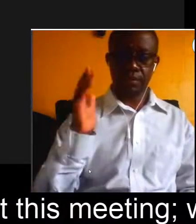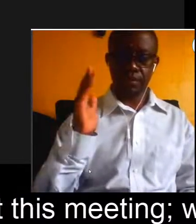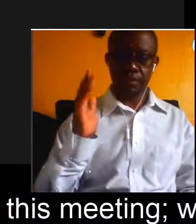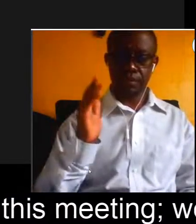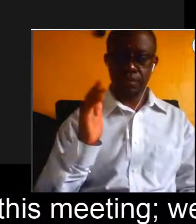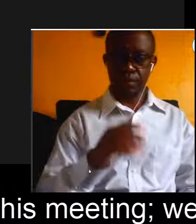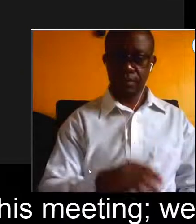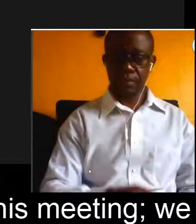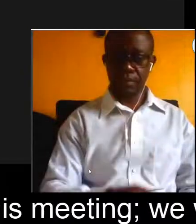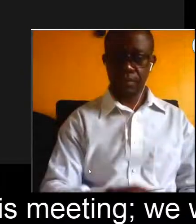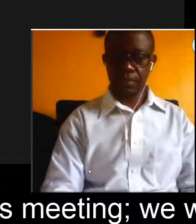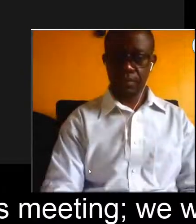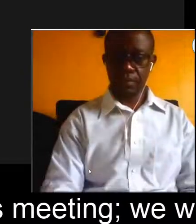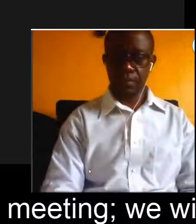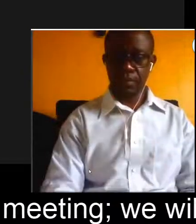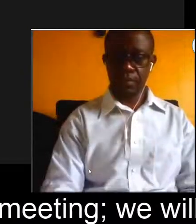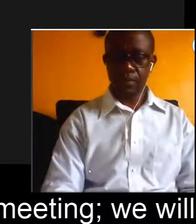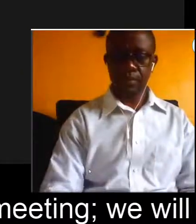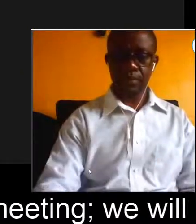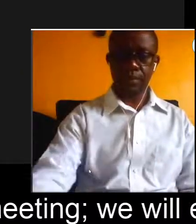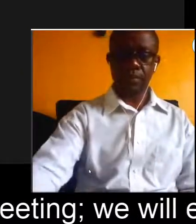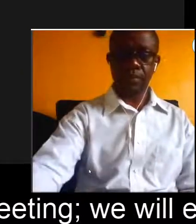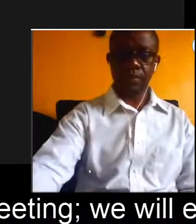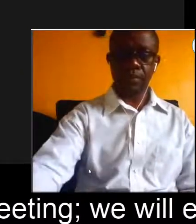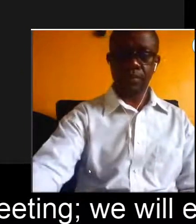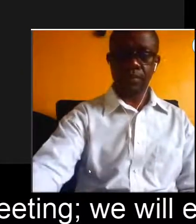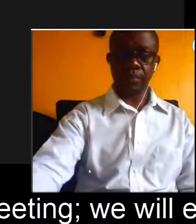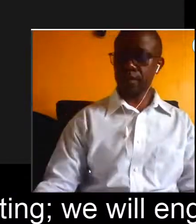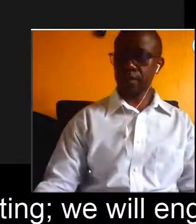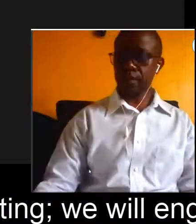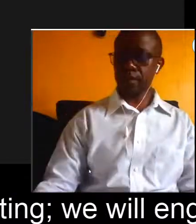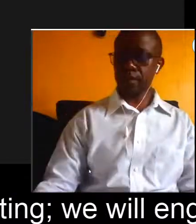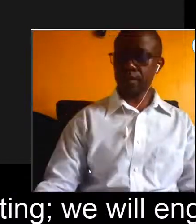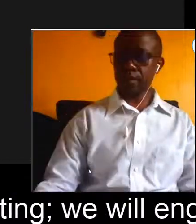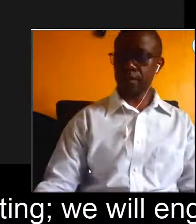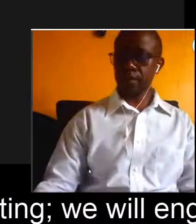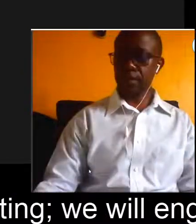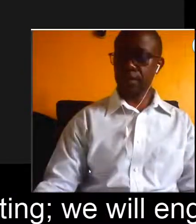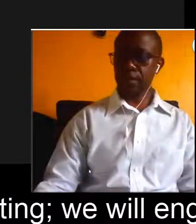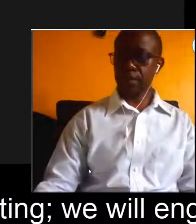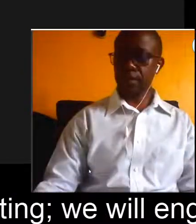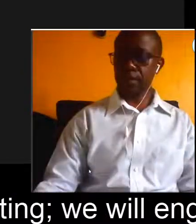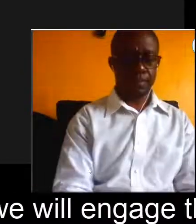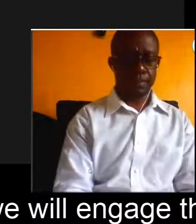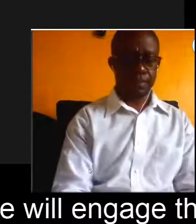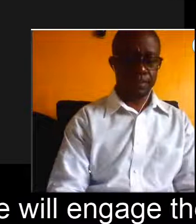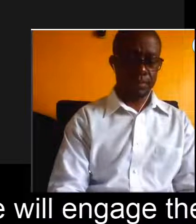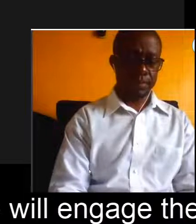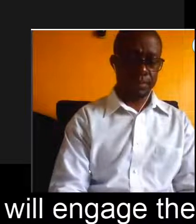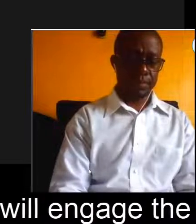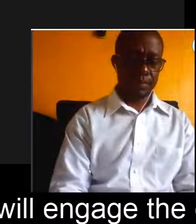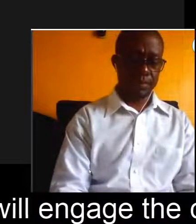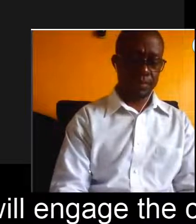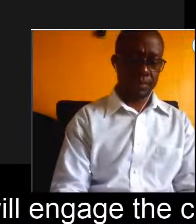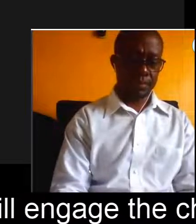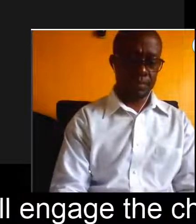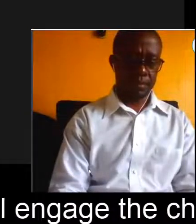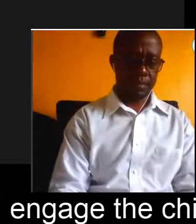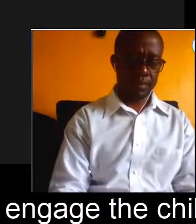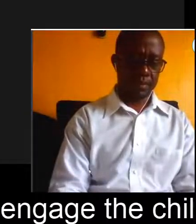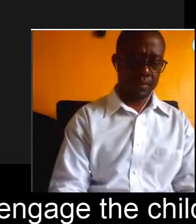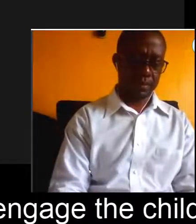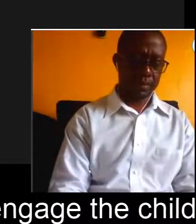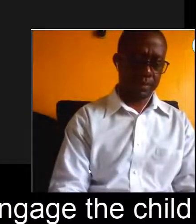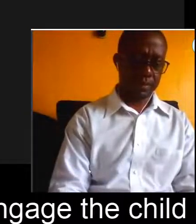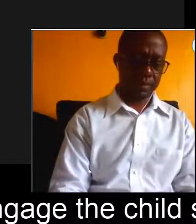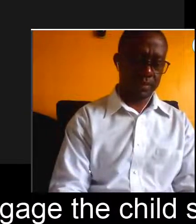continuent à répondre à la ratification du fait que le Burundi a fait en 2000. Le Burundi a mis en place des documents,